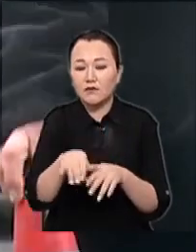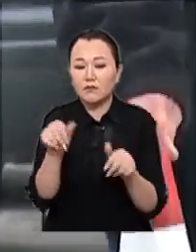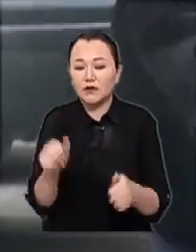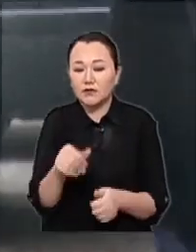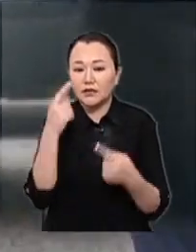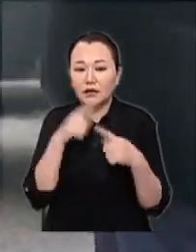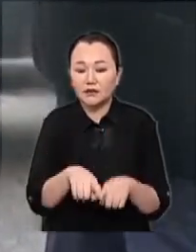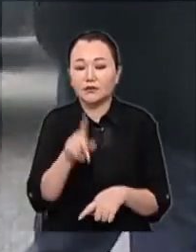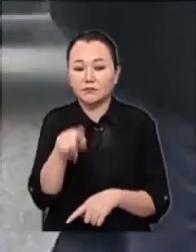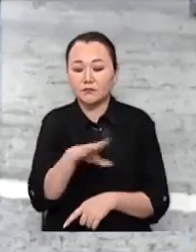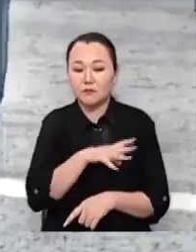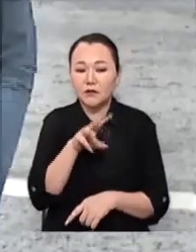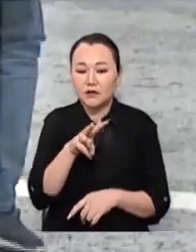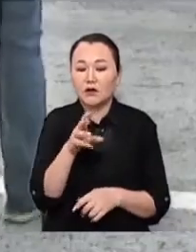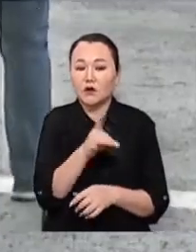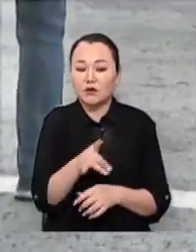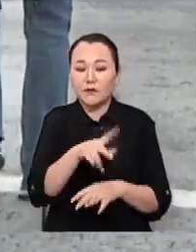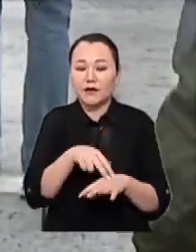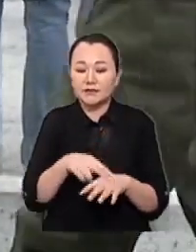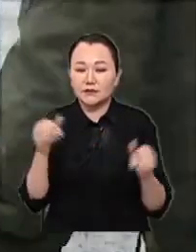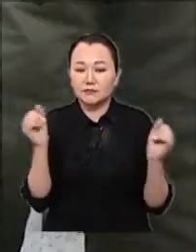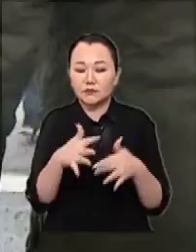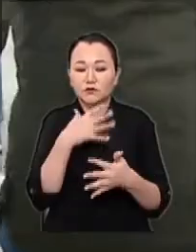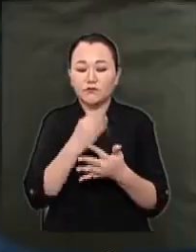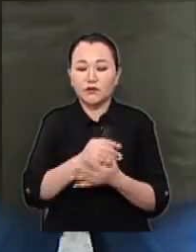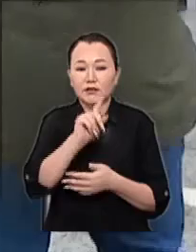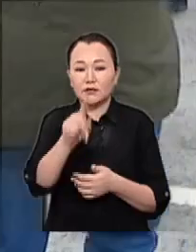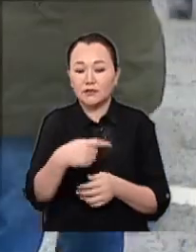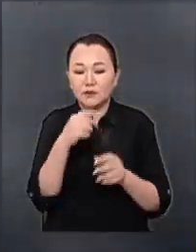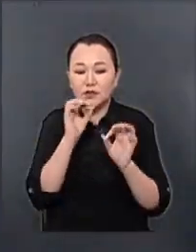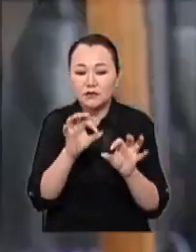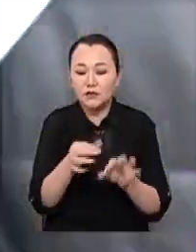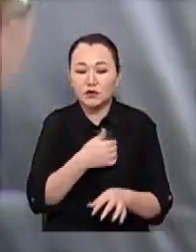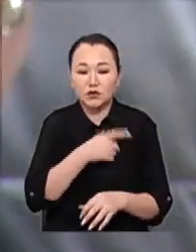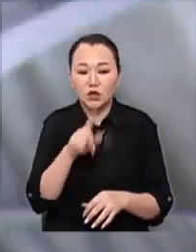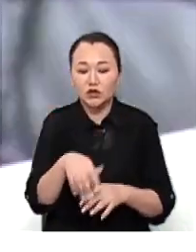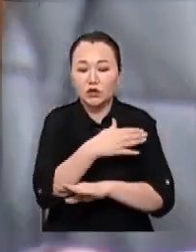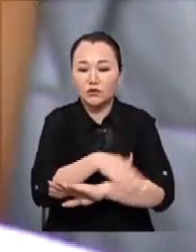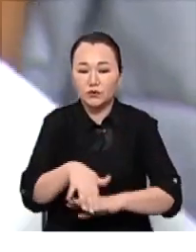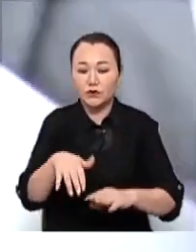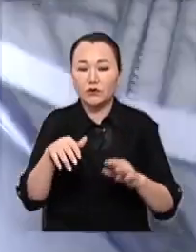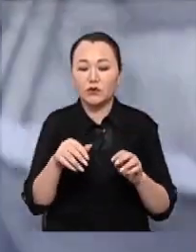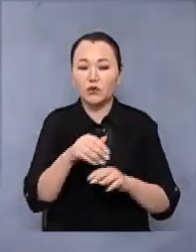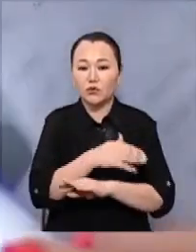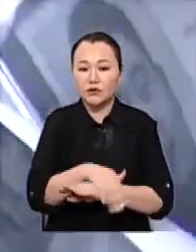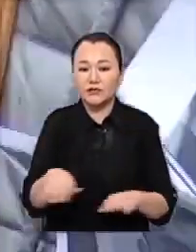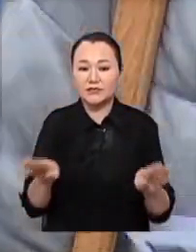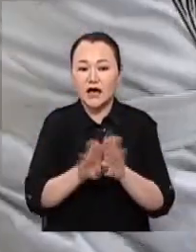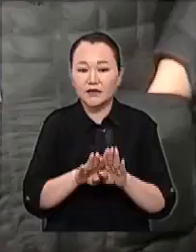Медеу ауданының полиция басқармасының алдына жиналған көпшілік өз талаптарын жеткізу үшін тіпті қала көшелерін бірін жабуға дейін